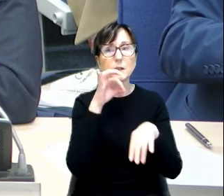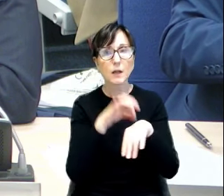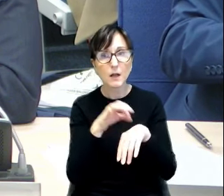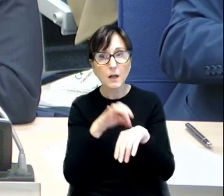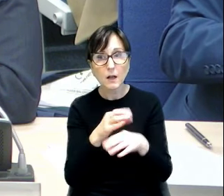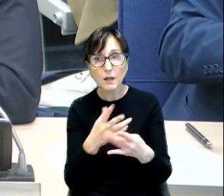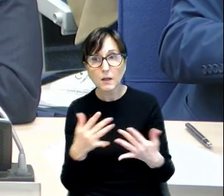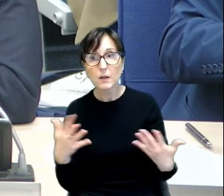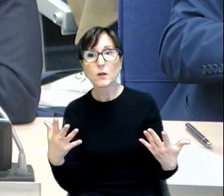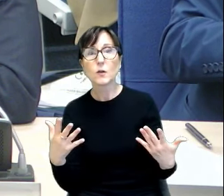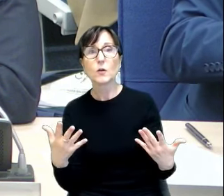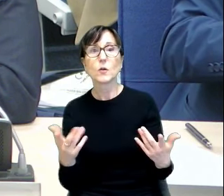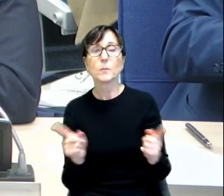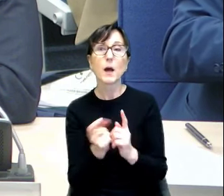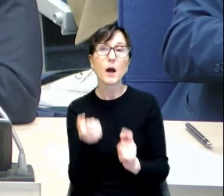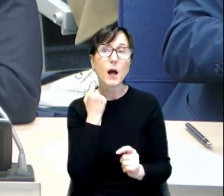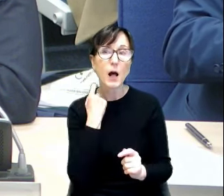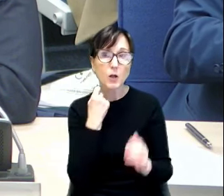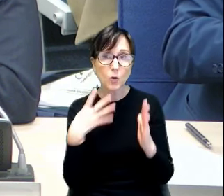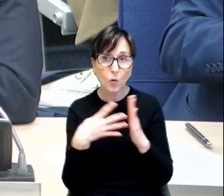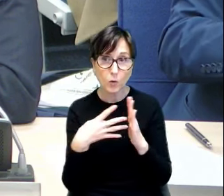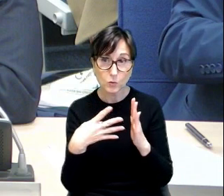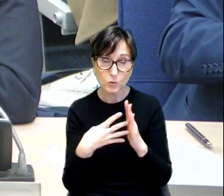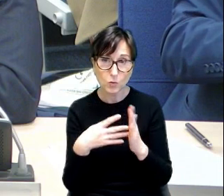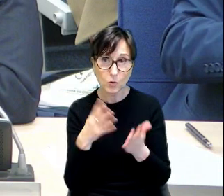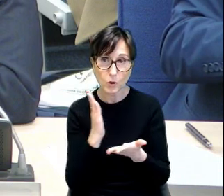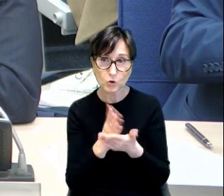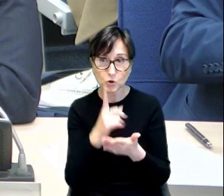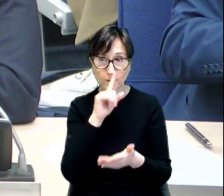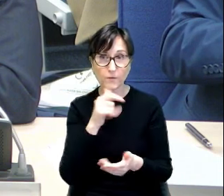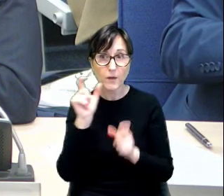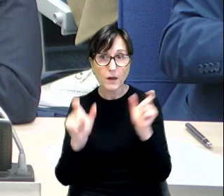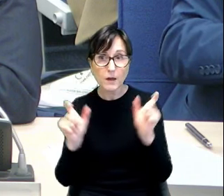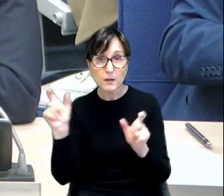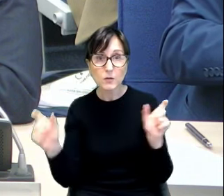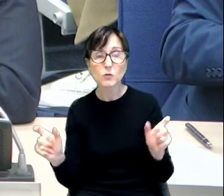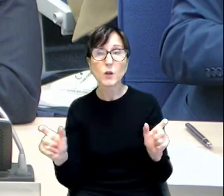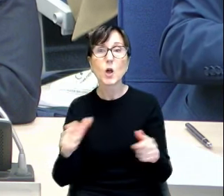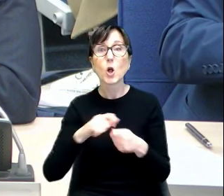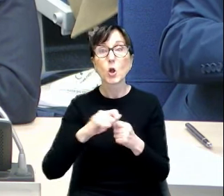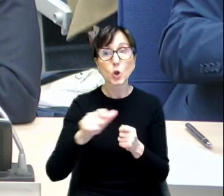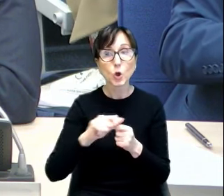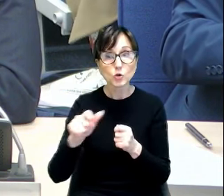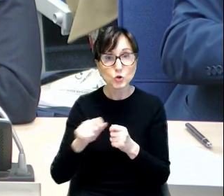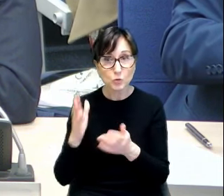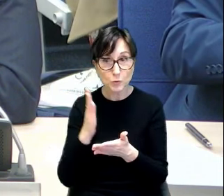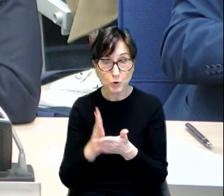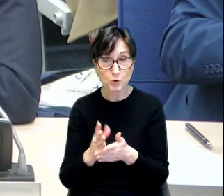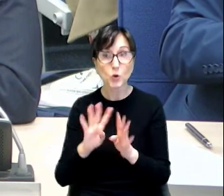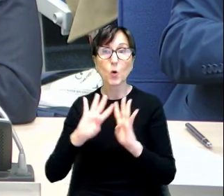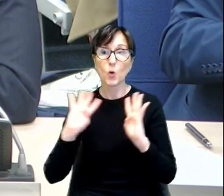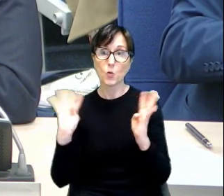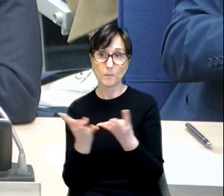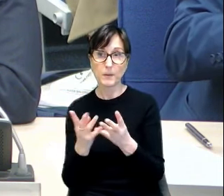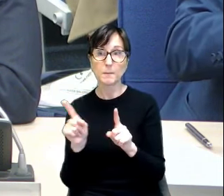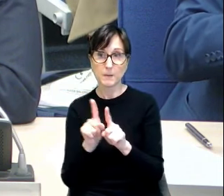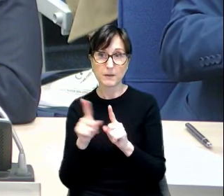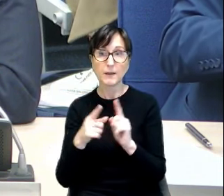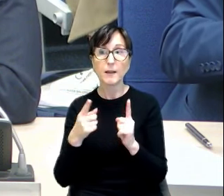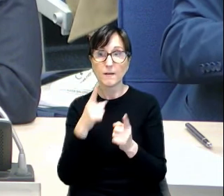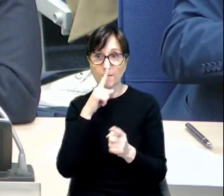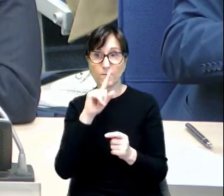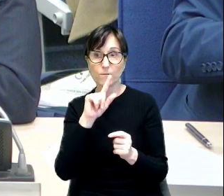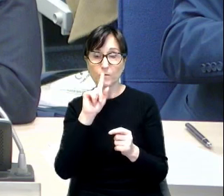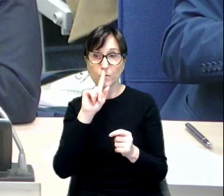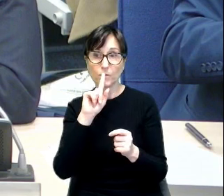turim ir alkoholio kontrolės įstatymą ir vertintojus lošimo priežiūros įstatymą ir yra komisija kuri vertina tai ir šioj vietoj